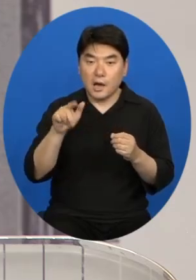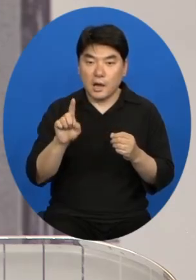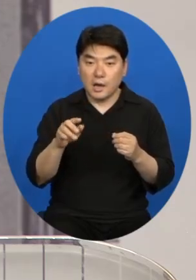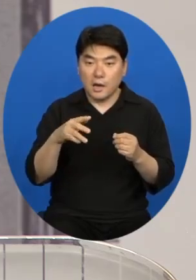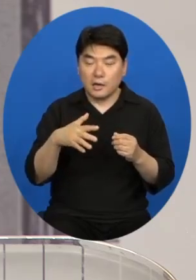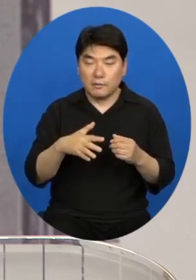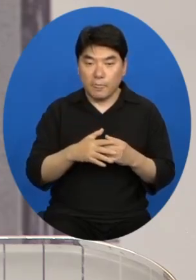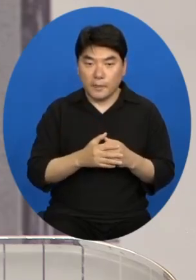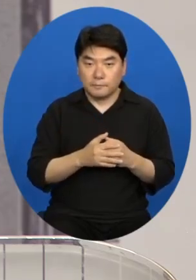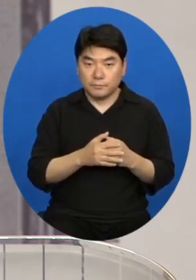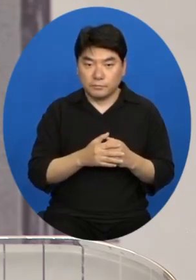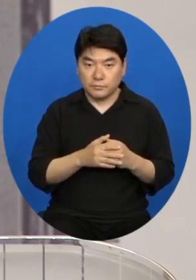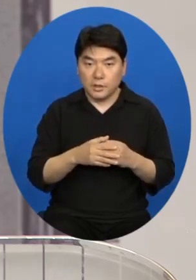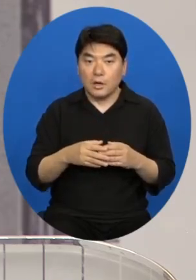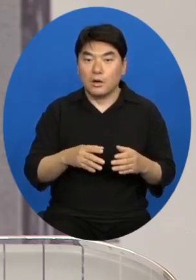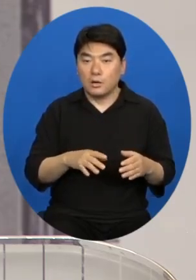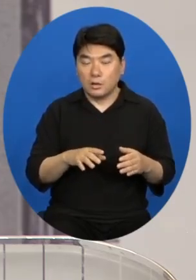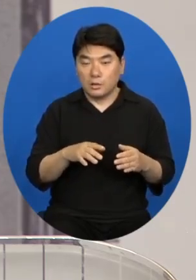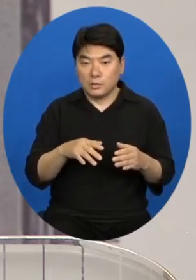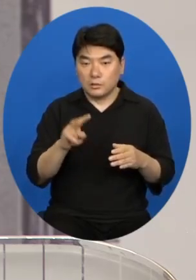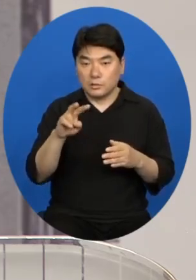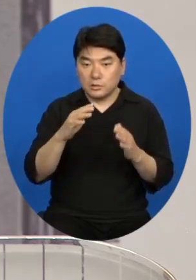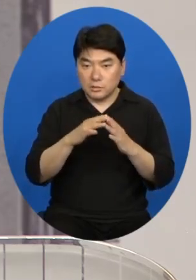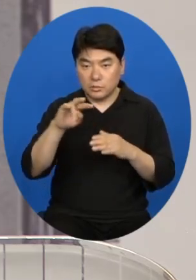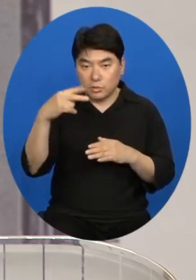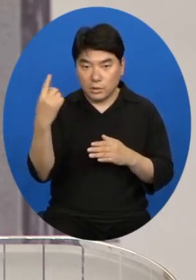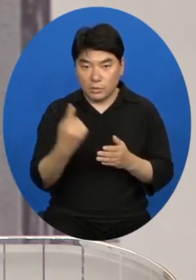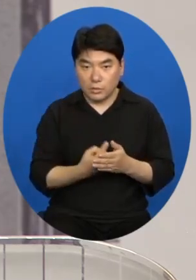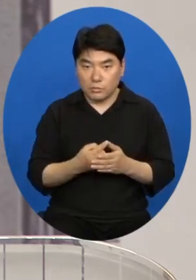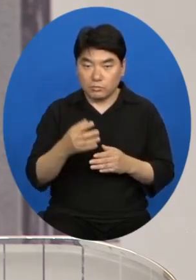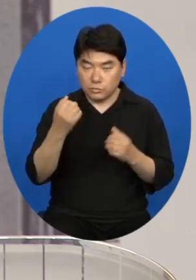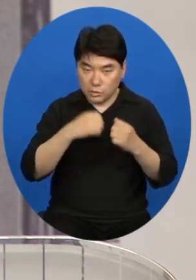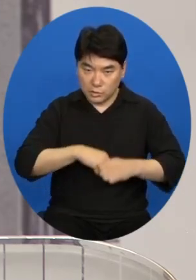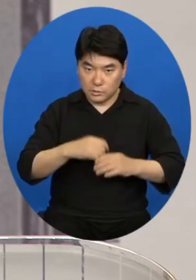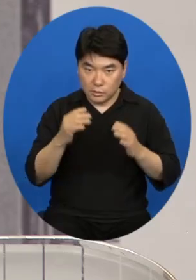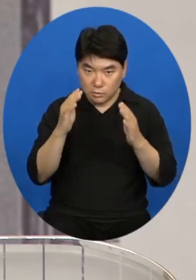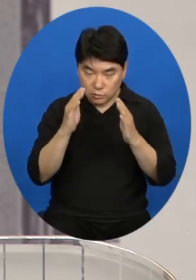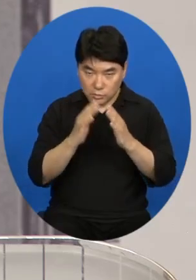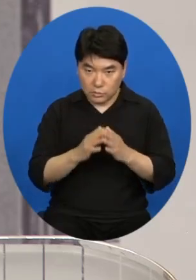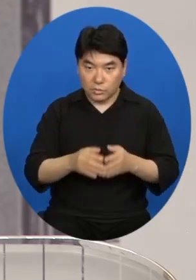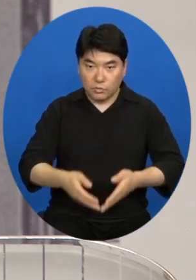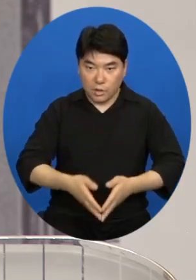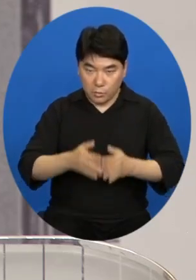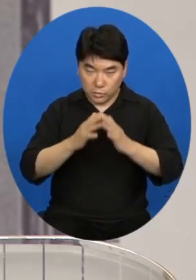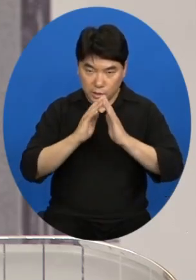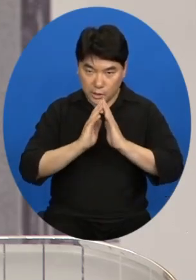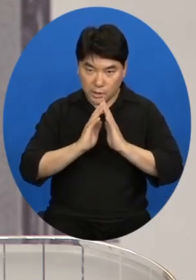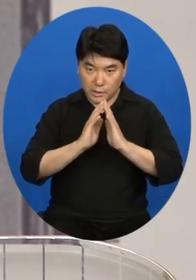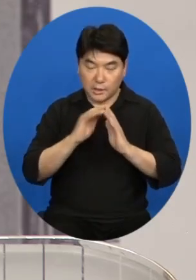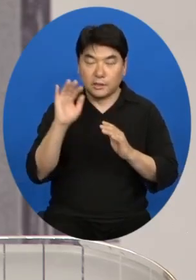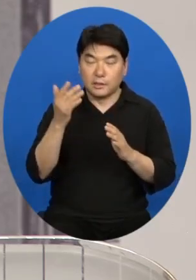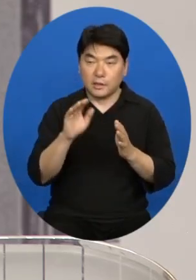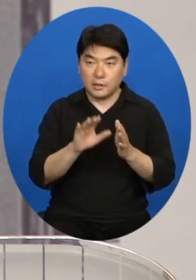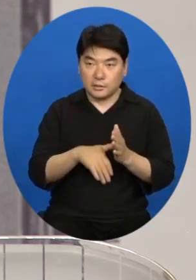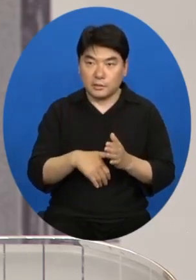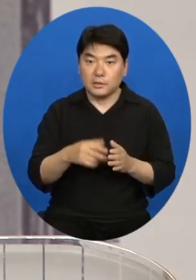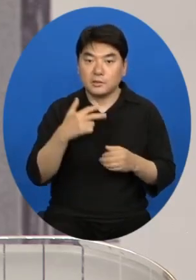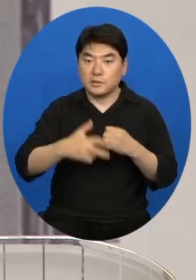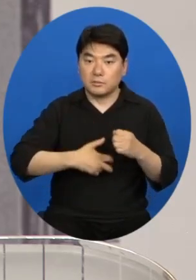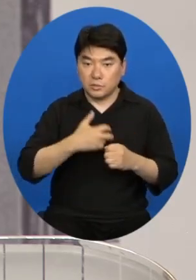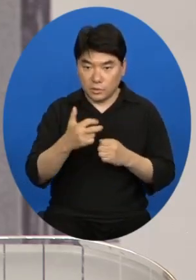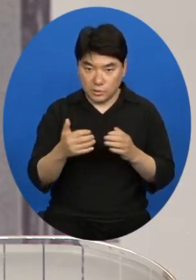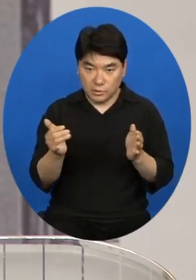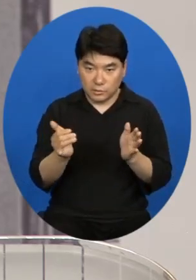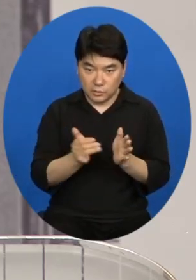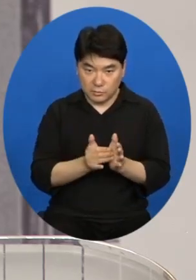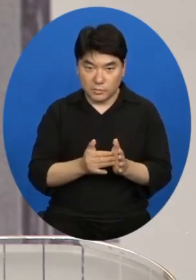하고 무너졌던 성전이 회복이 되기까지가 딱 70년이에요. 주전 586년에서 주전